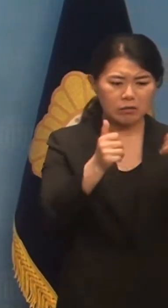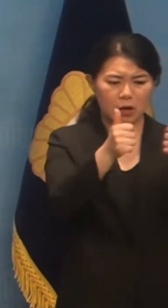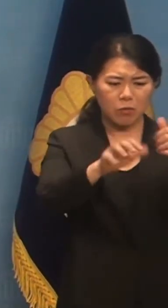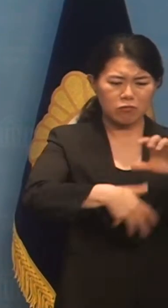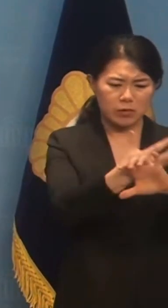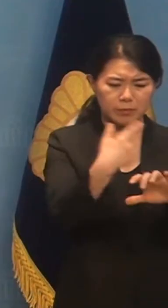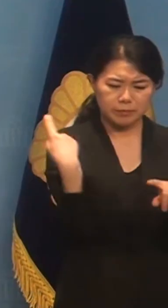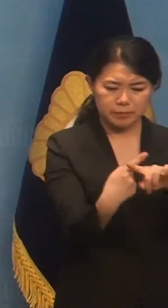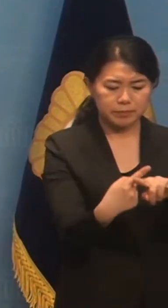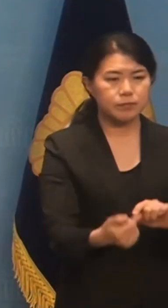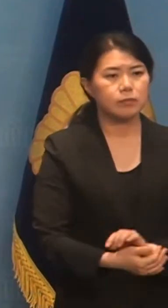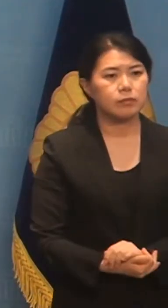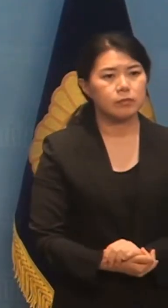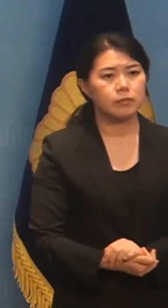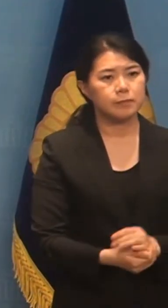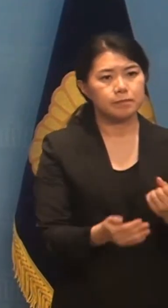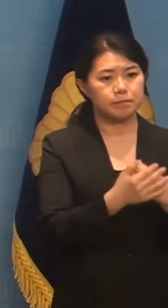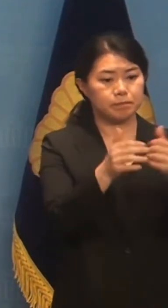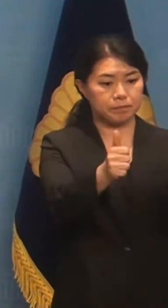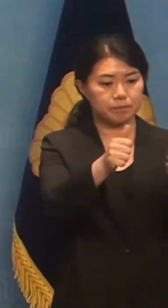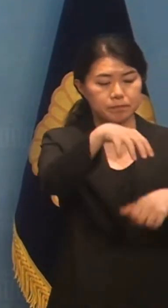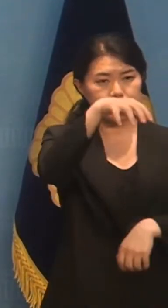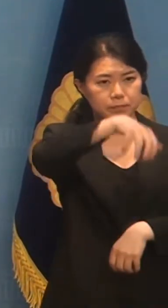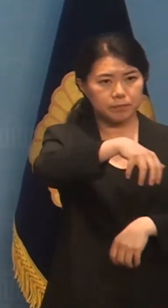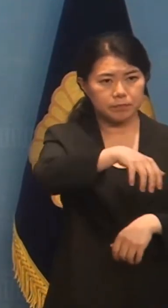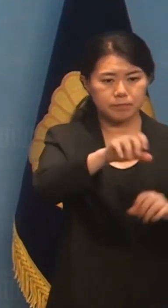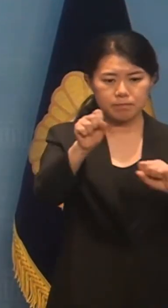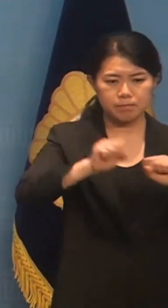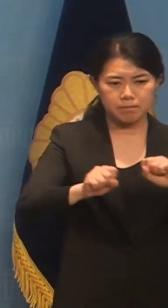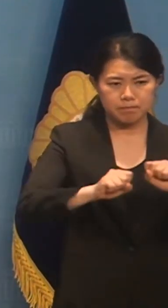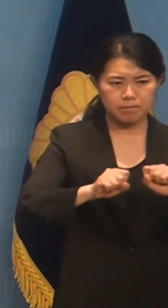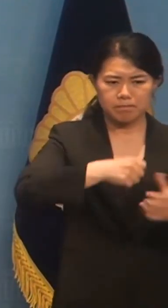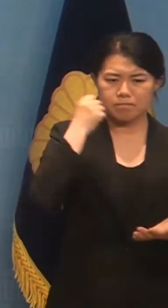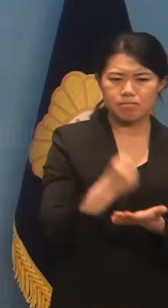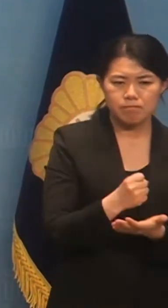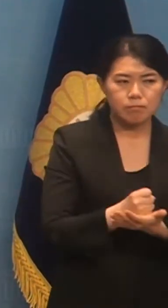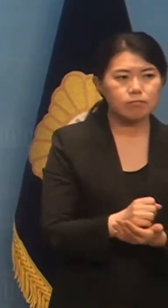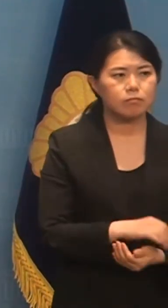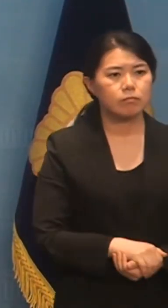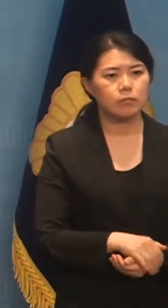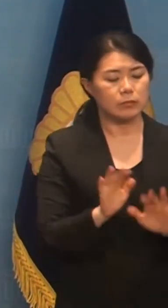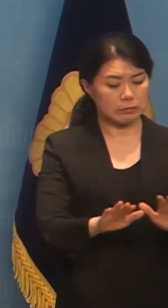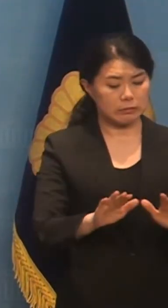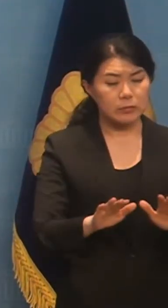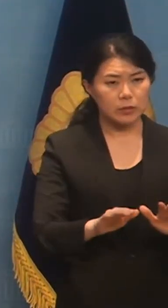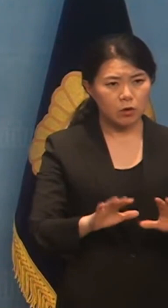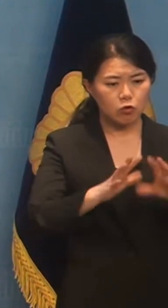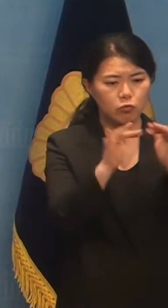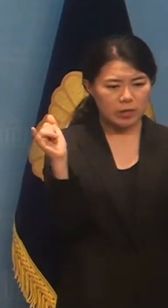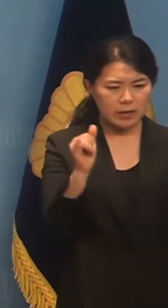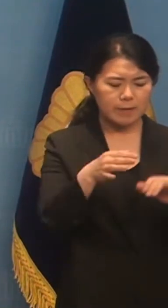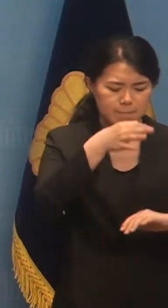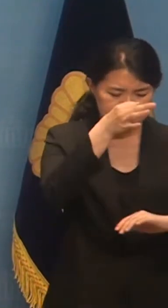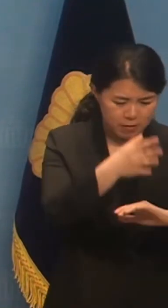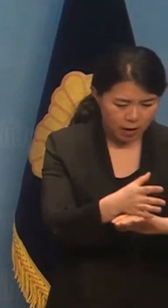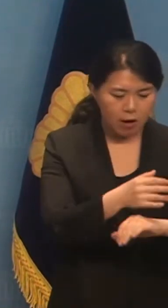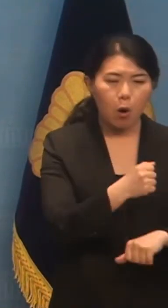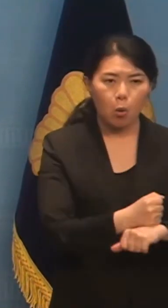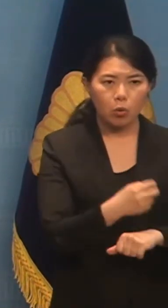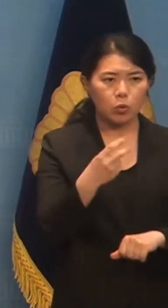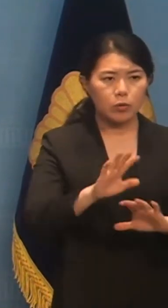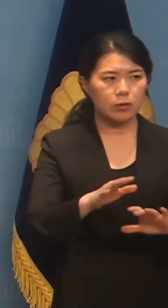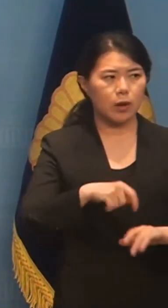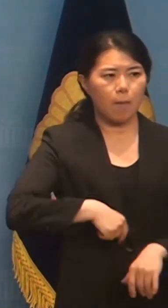쿠데타이다. 우리는 사법부의 이 같은 행태를 강력히 규탄하며 지금이라도 국민에게 사죄하고